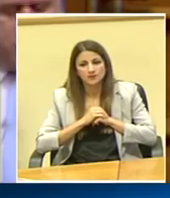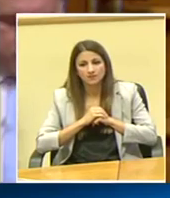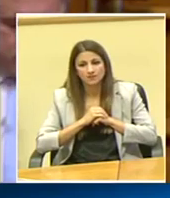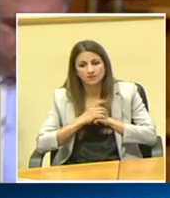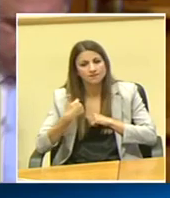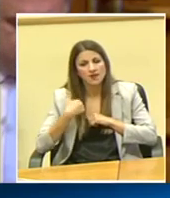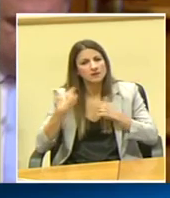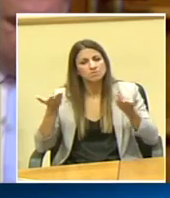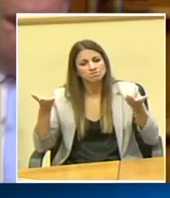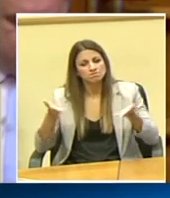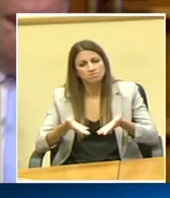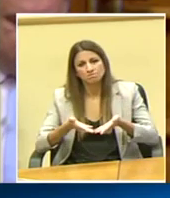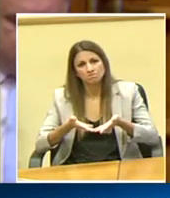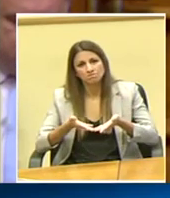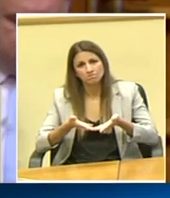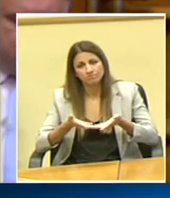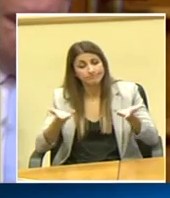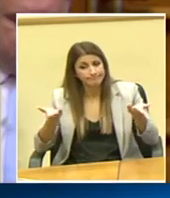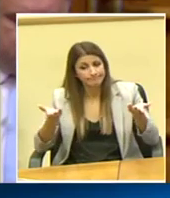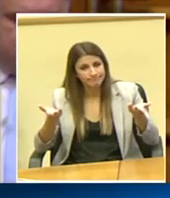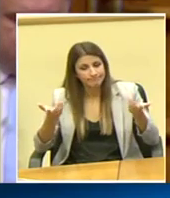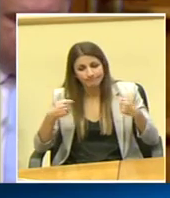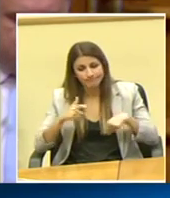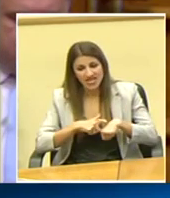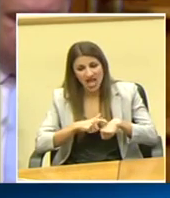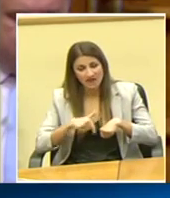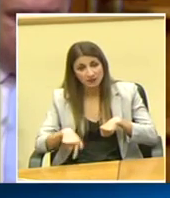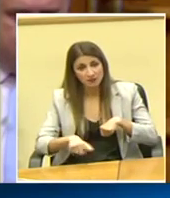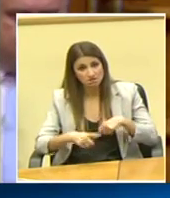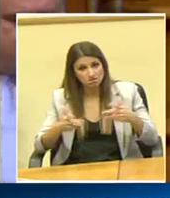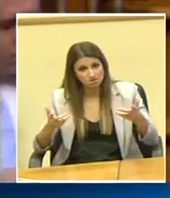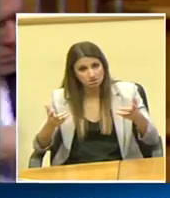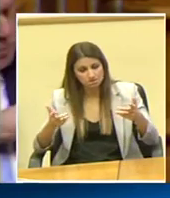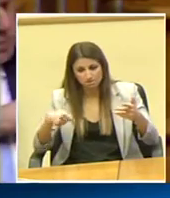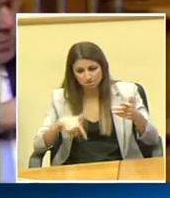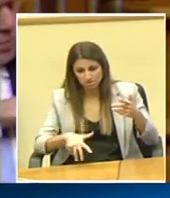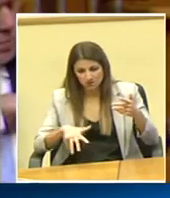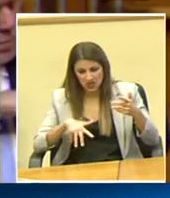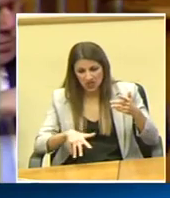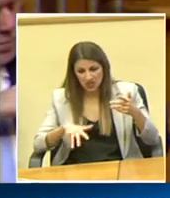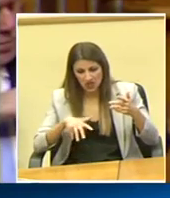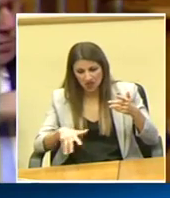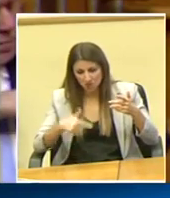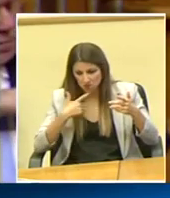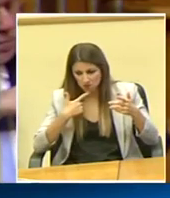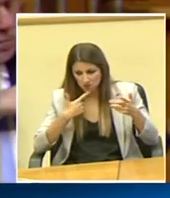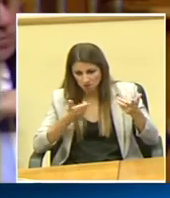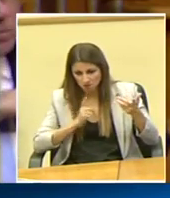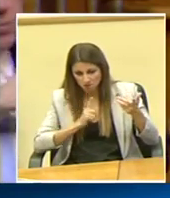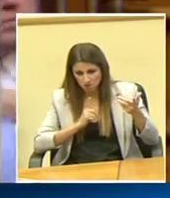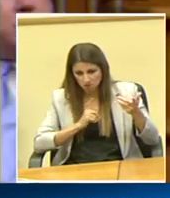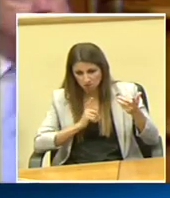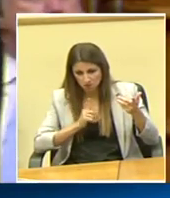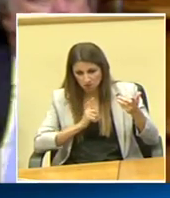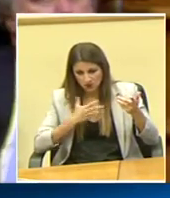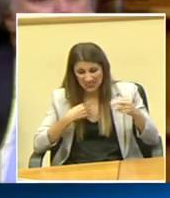Βρισκόμαστε, κυρίες και κύριοι συνάδελφοι, λίγο πριν από μια κρίσιμη